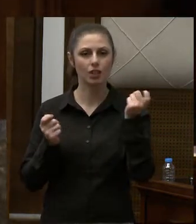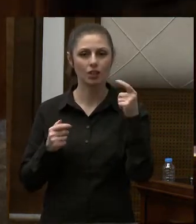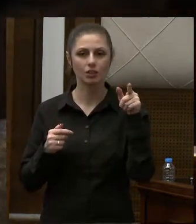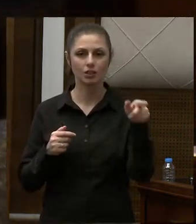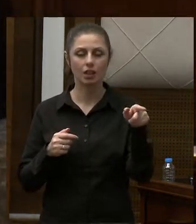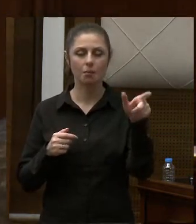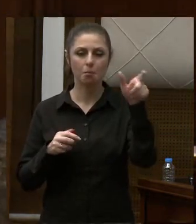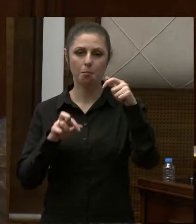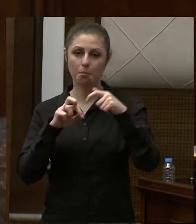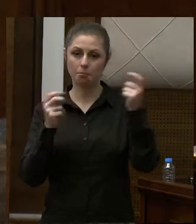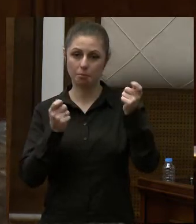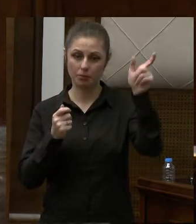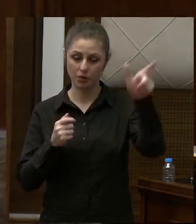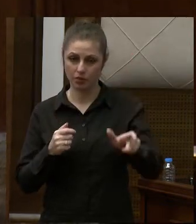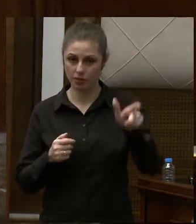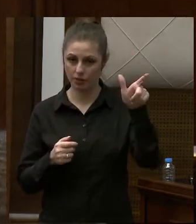sözleşmelerinin